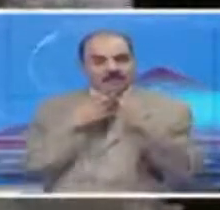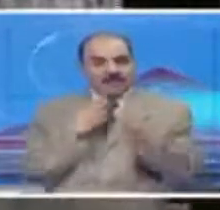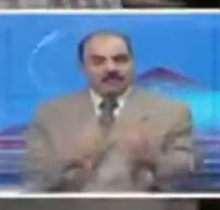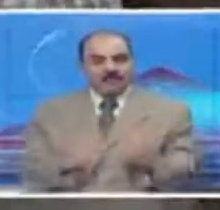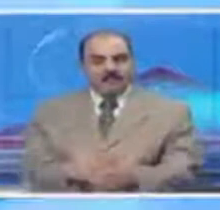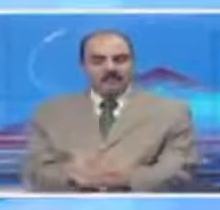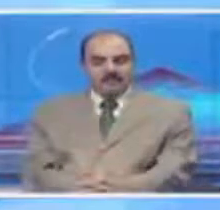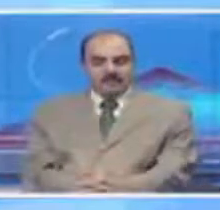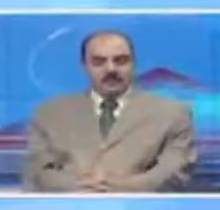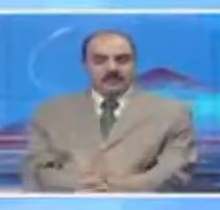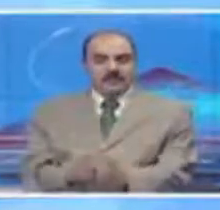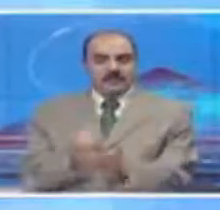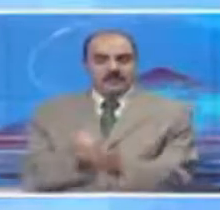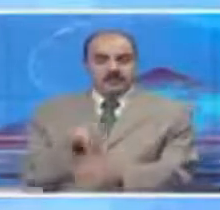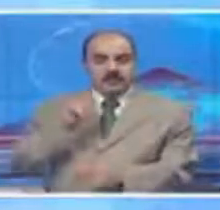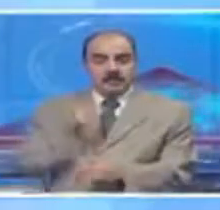الفعاليات. هيئة الكتاب